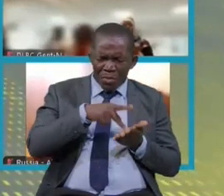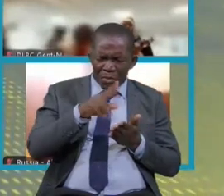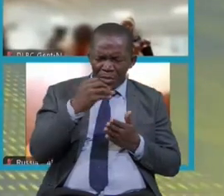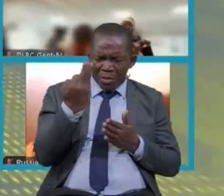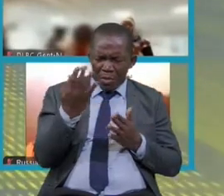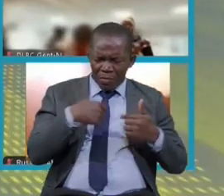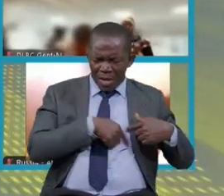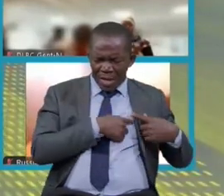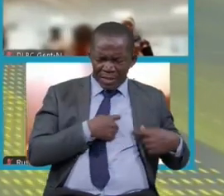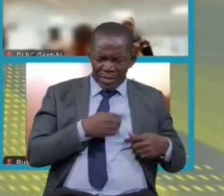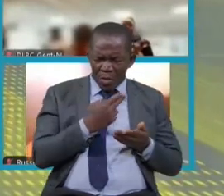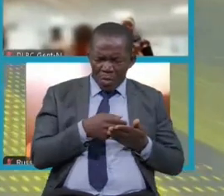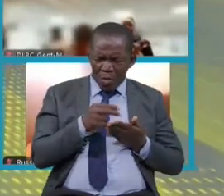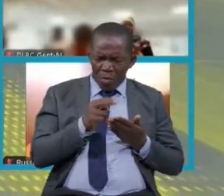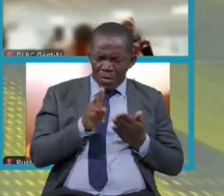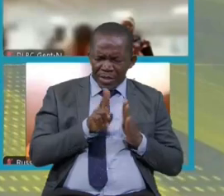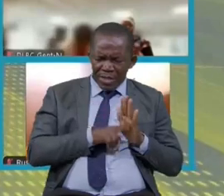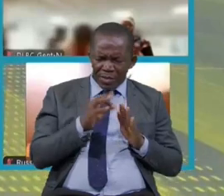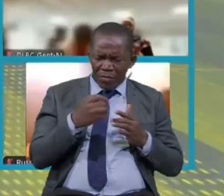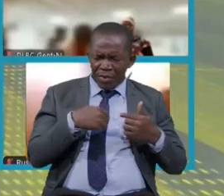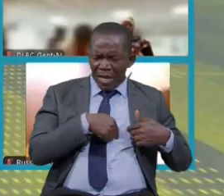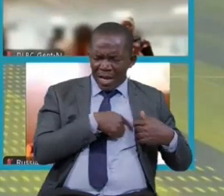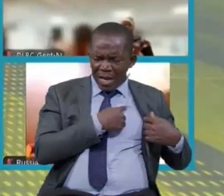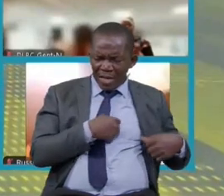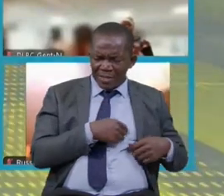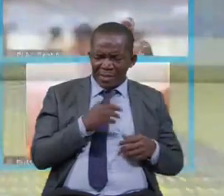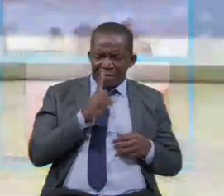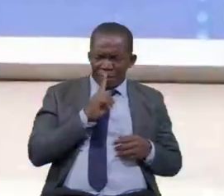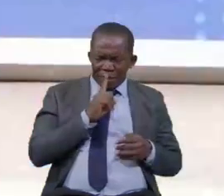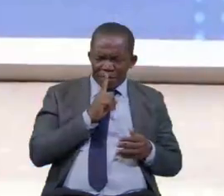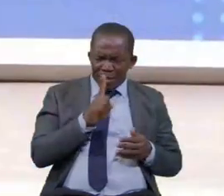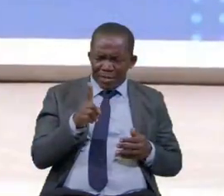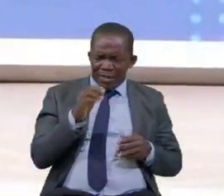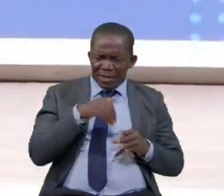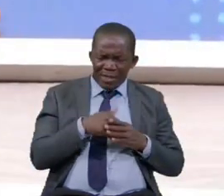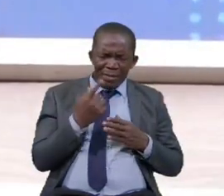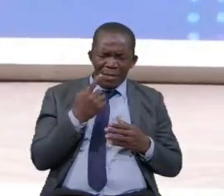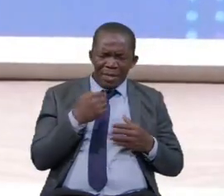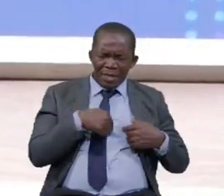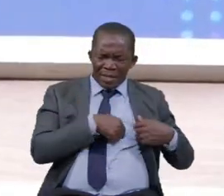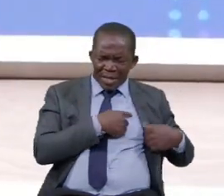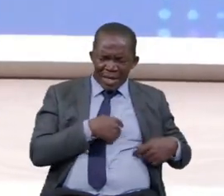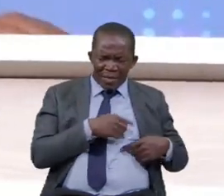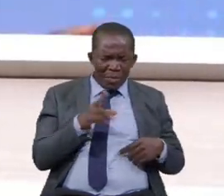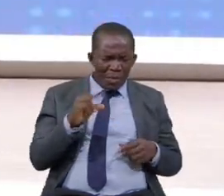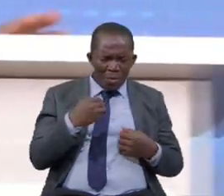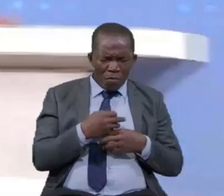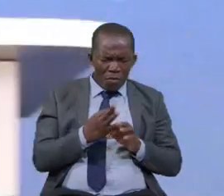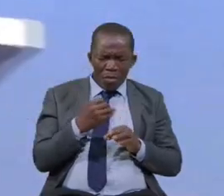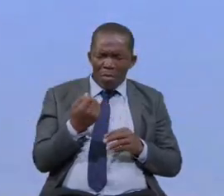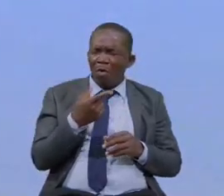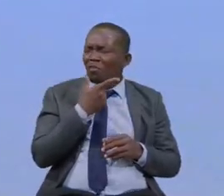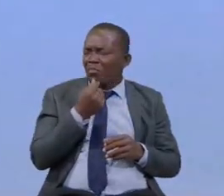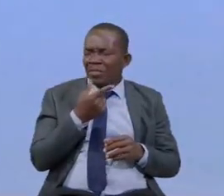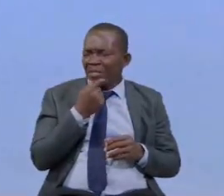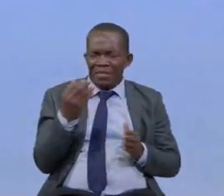la sincérité dans leur vie, pas, sans aucune forme d'hypocrisie, mais qu'ils croient. Père, je prie